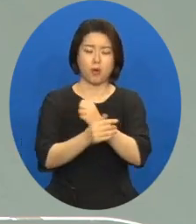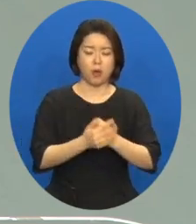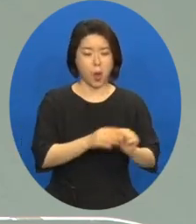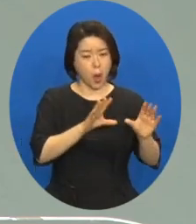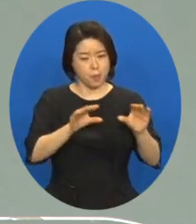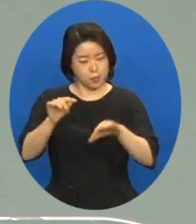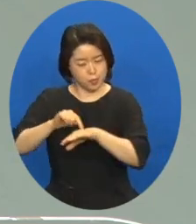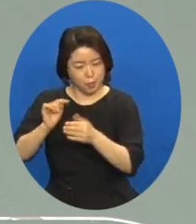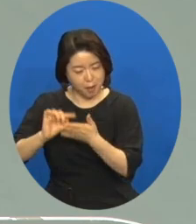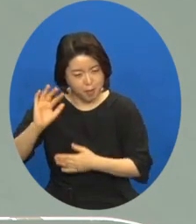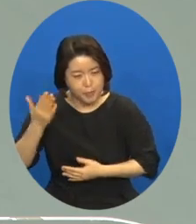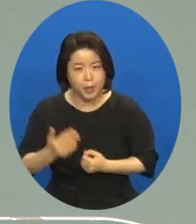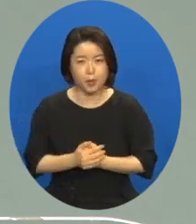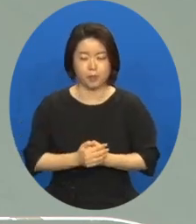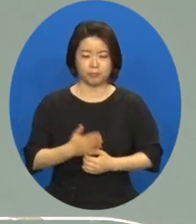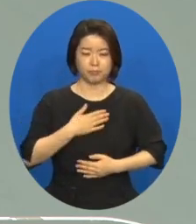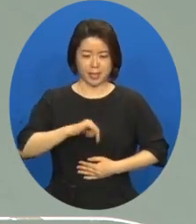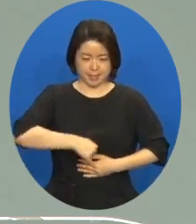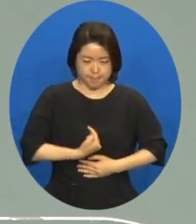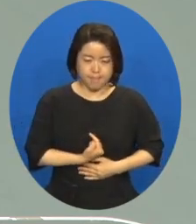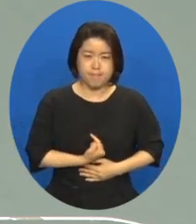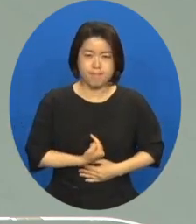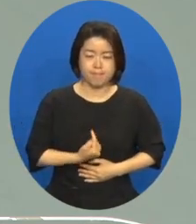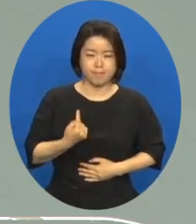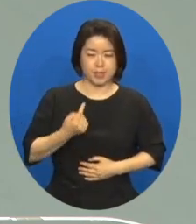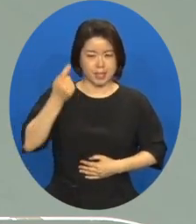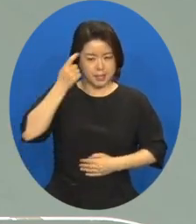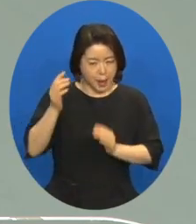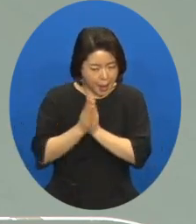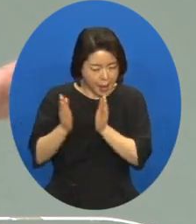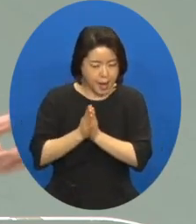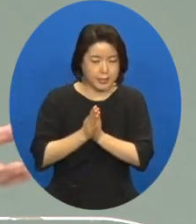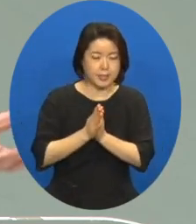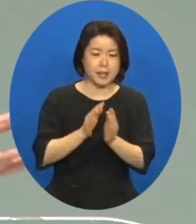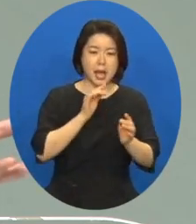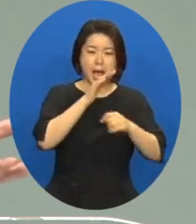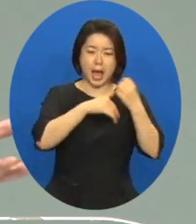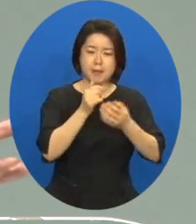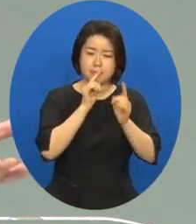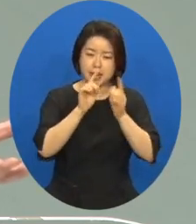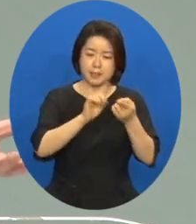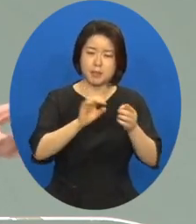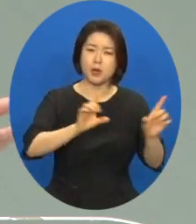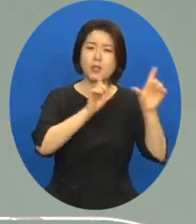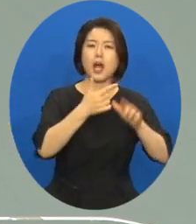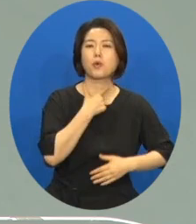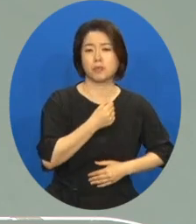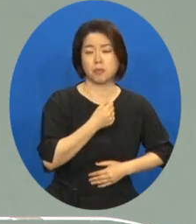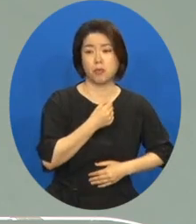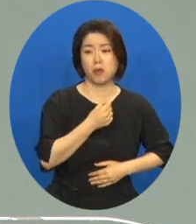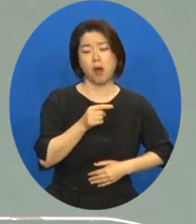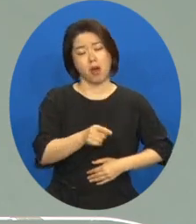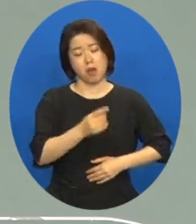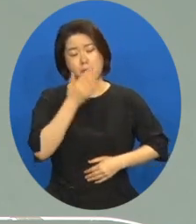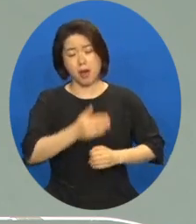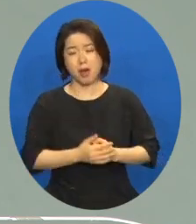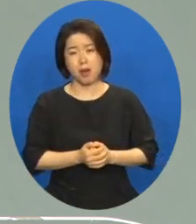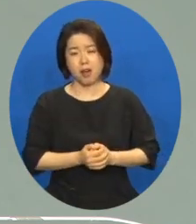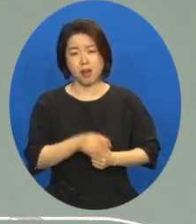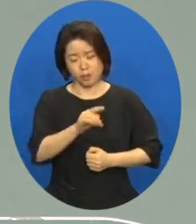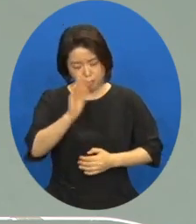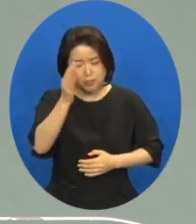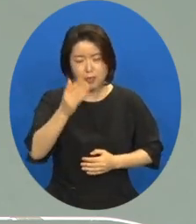마음이 되고 자원해서 하나님의 말씀대로 살고 싶어져요. 그러면 된 거죠. 뭐 신앙생활 얼마나